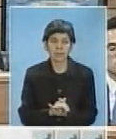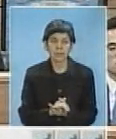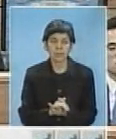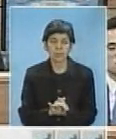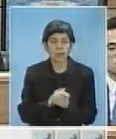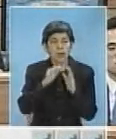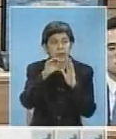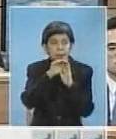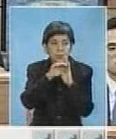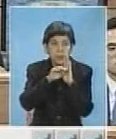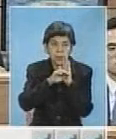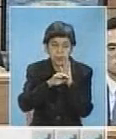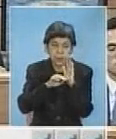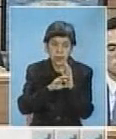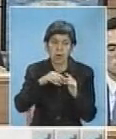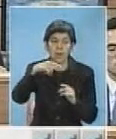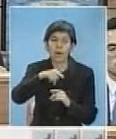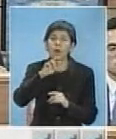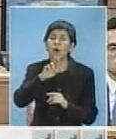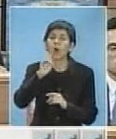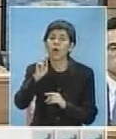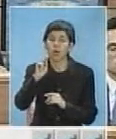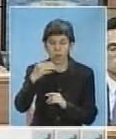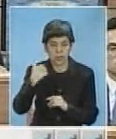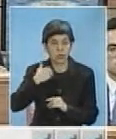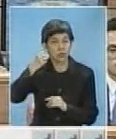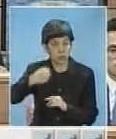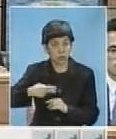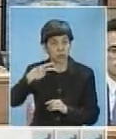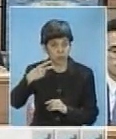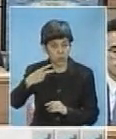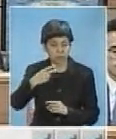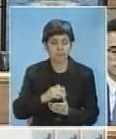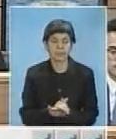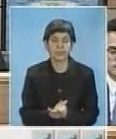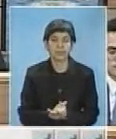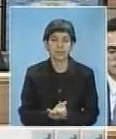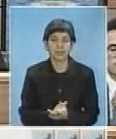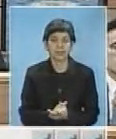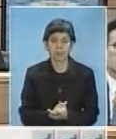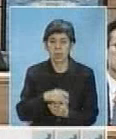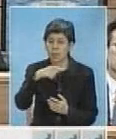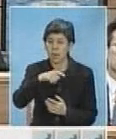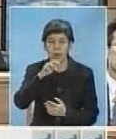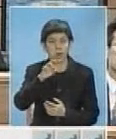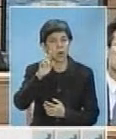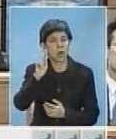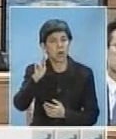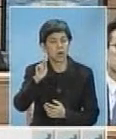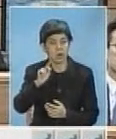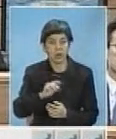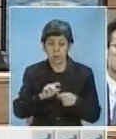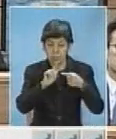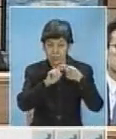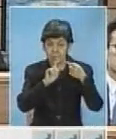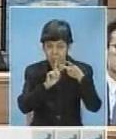สาระของพระราชกำหนดทั้งสองฉบับว่าพระราชกำหนดทั้งสองฉบับนี้มีผ